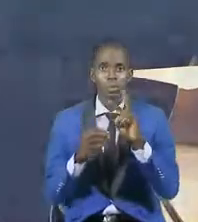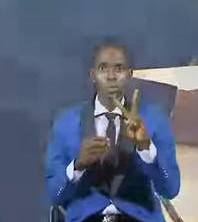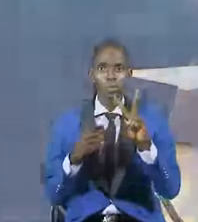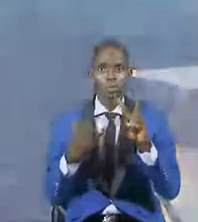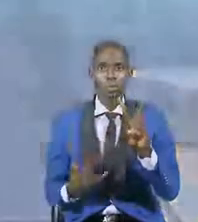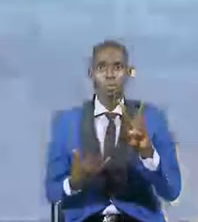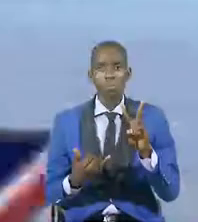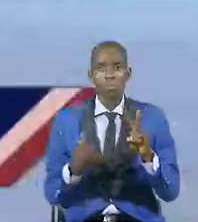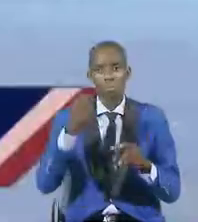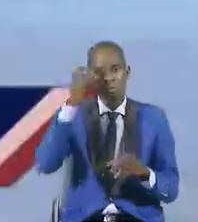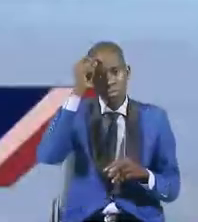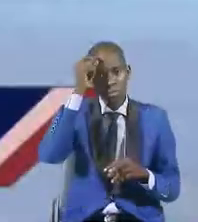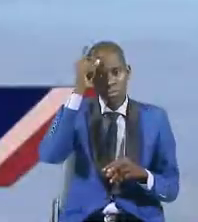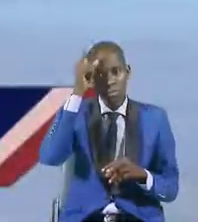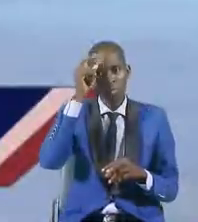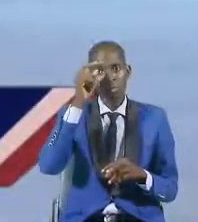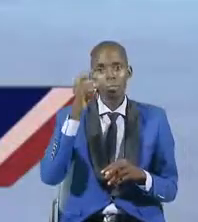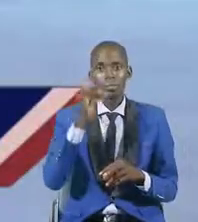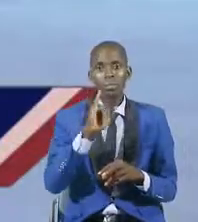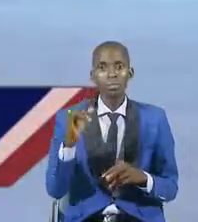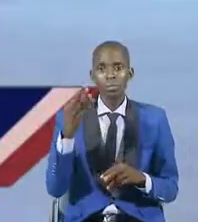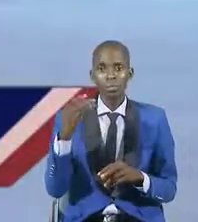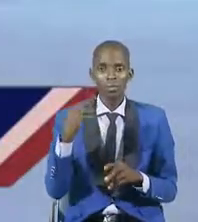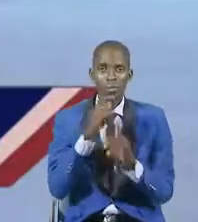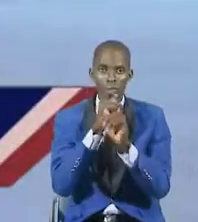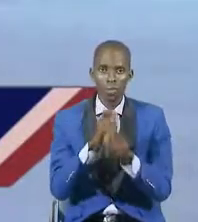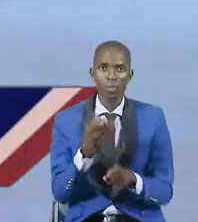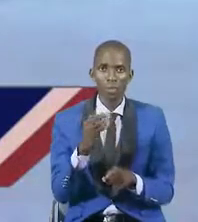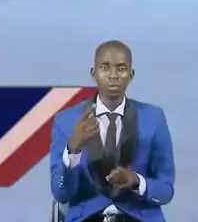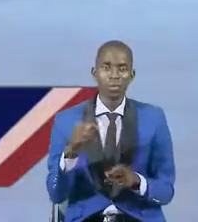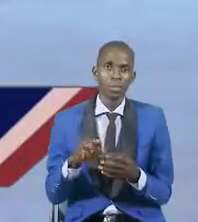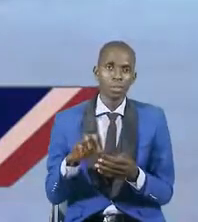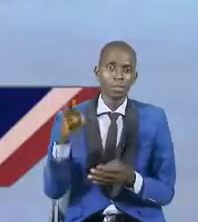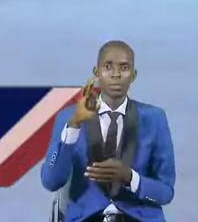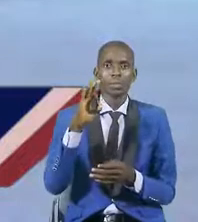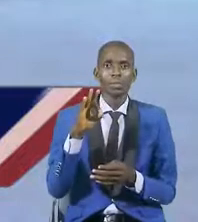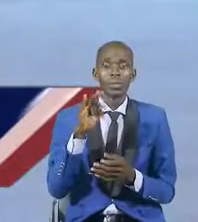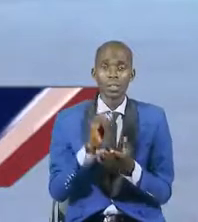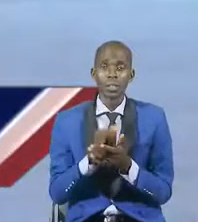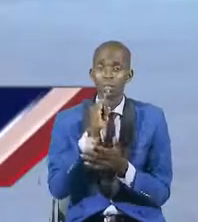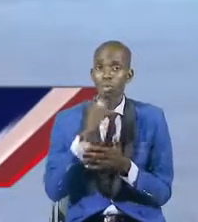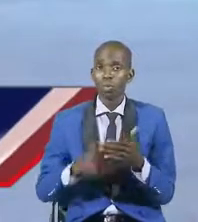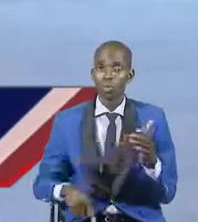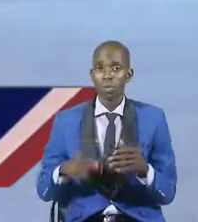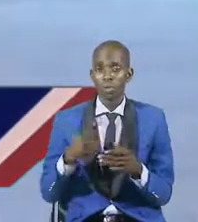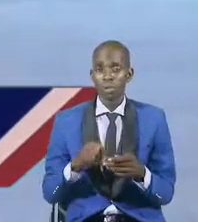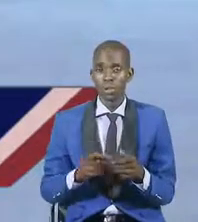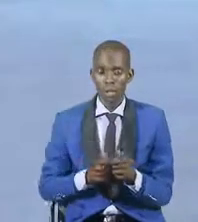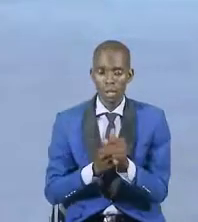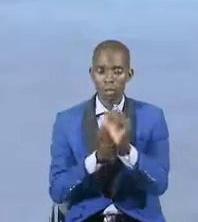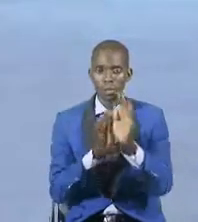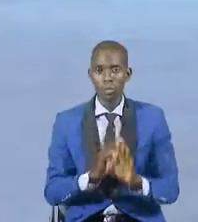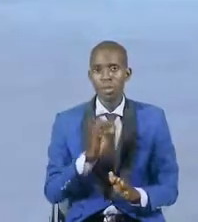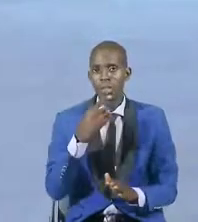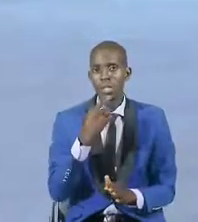deuxième point maintenant, la compréhension des dons de l'Esprit. C'est ce que Paul a